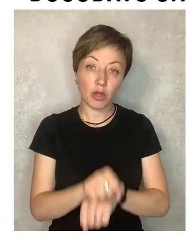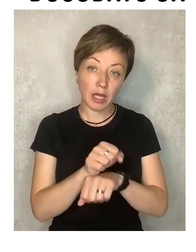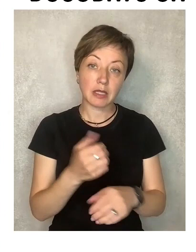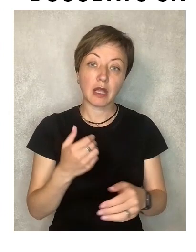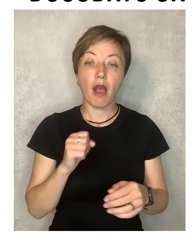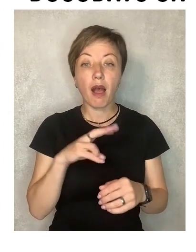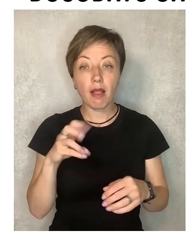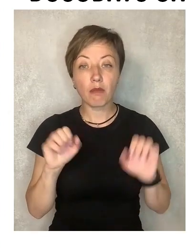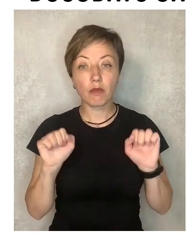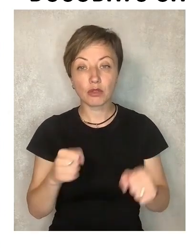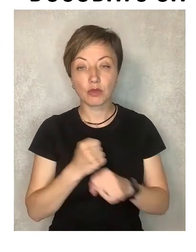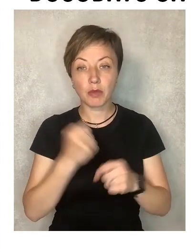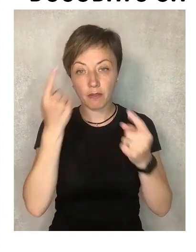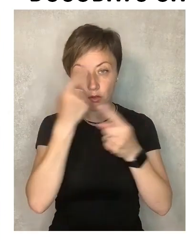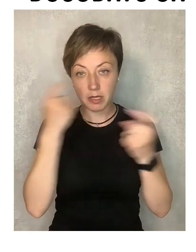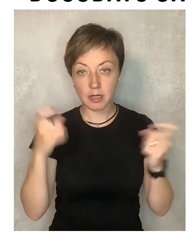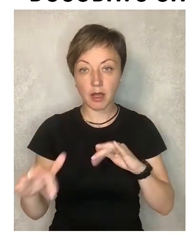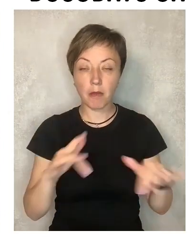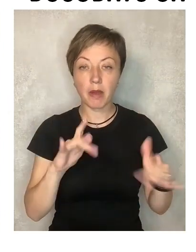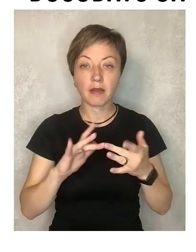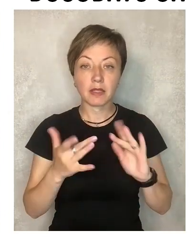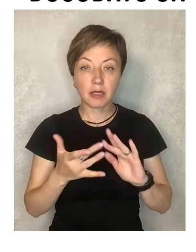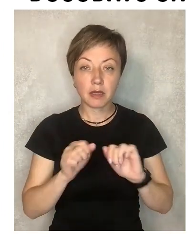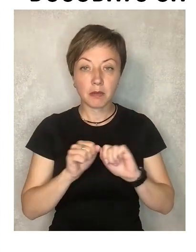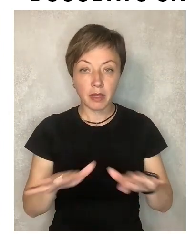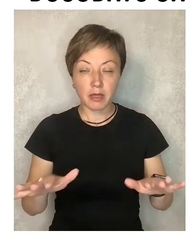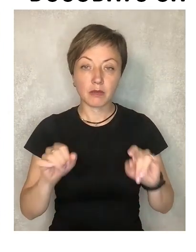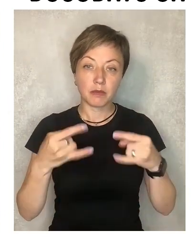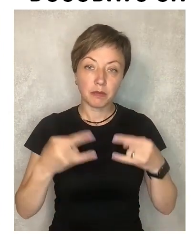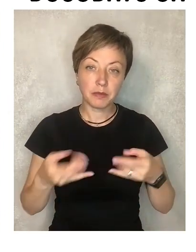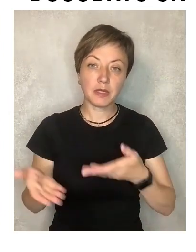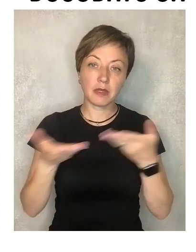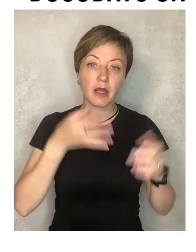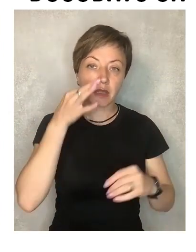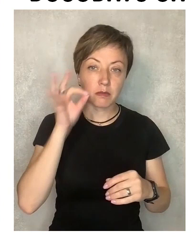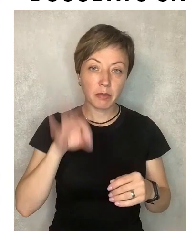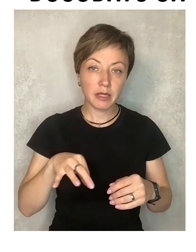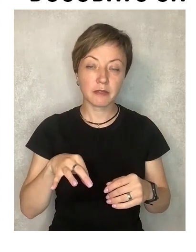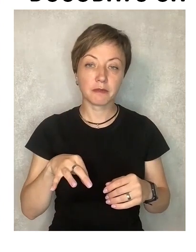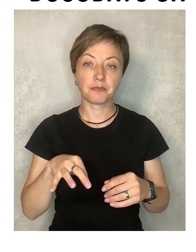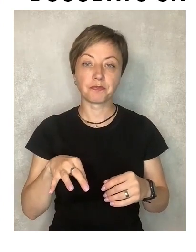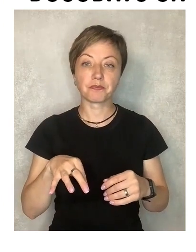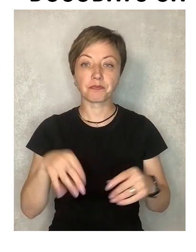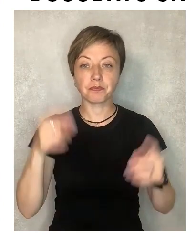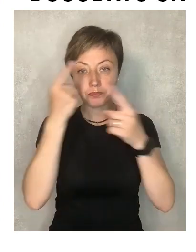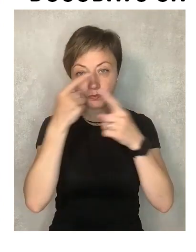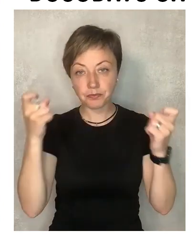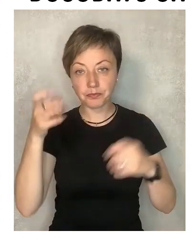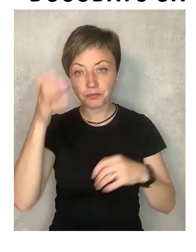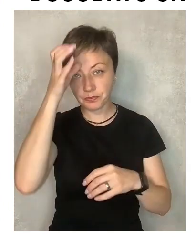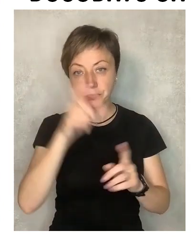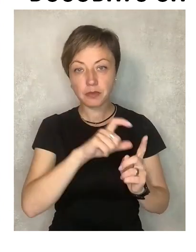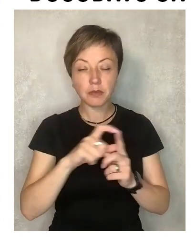зробити інформаційну кампанію в соціальних мережах і медіа, ми можемо запросити експертів озвучити розумними словами те, що нам